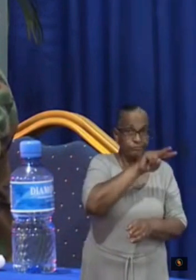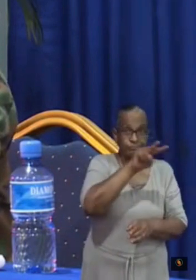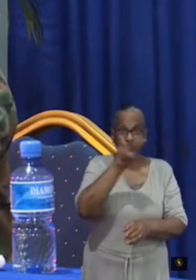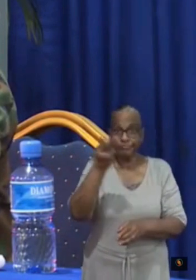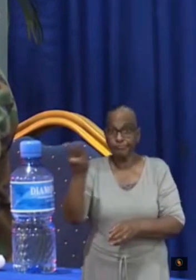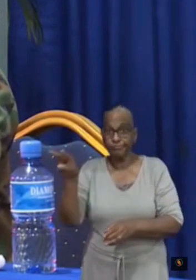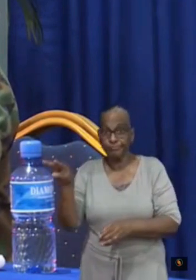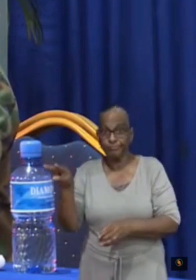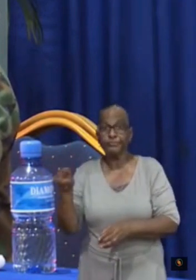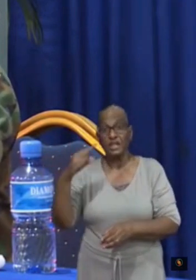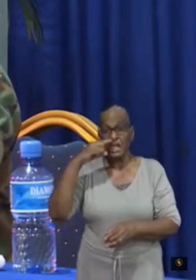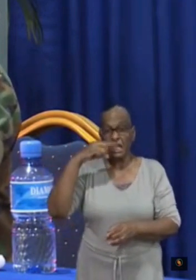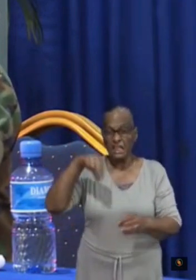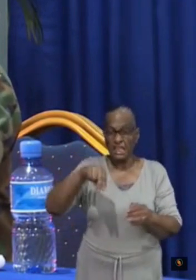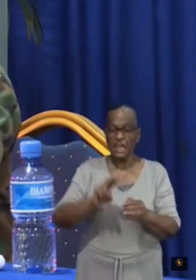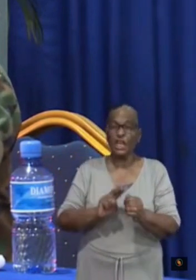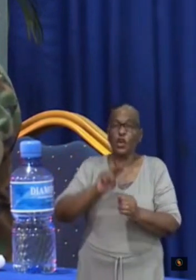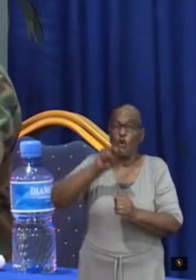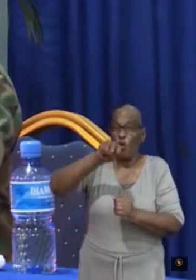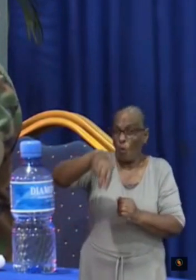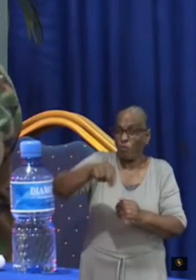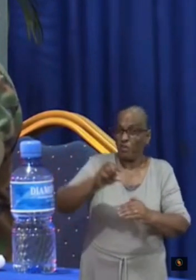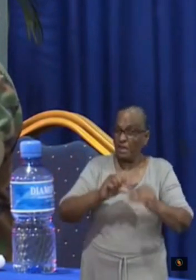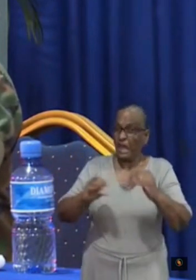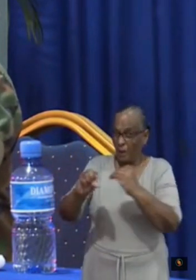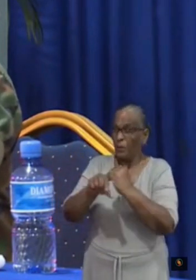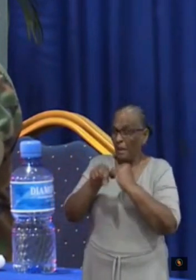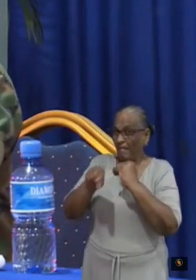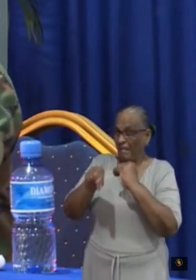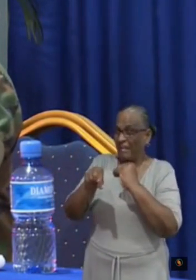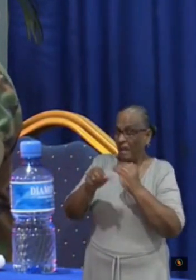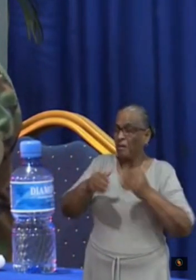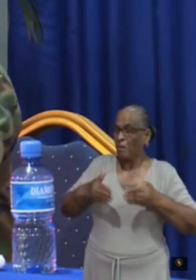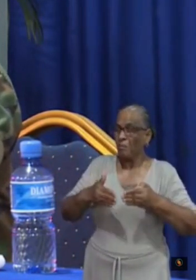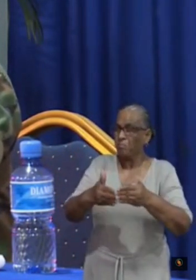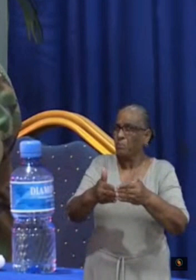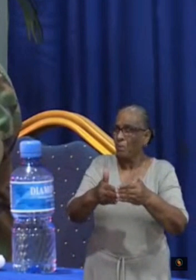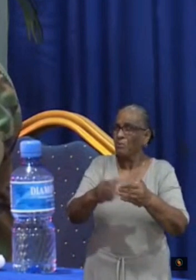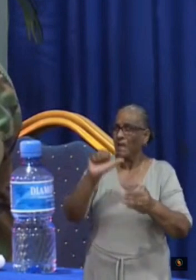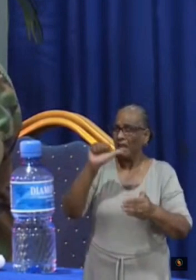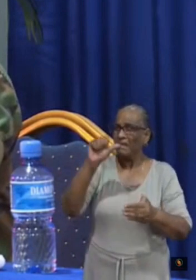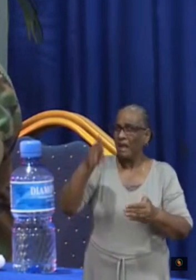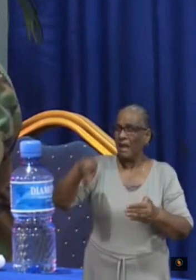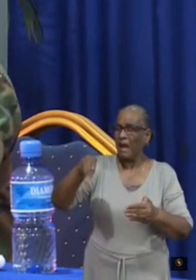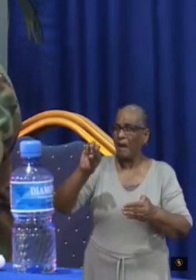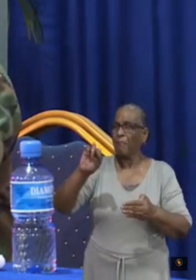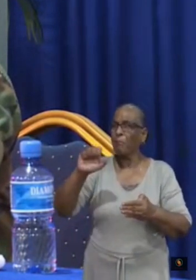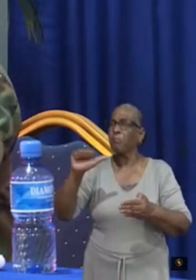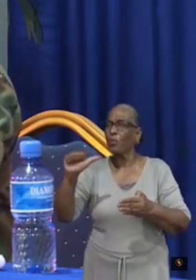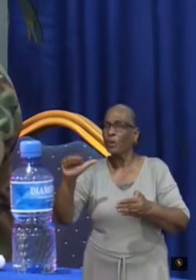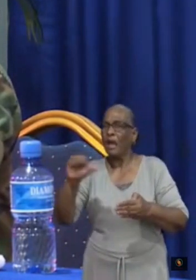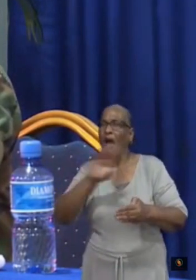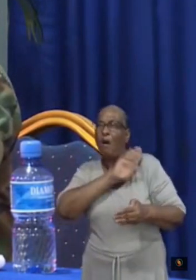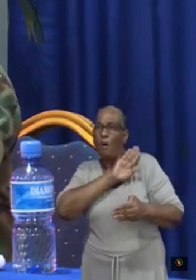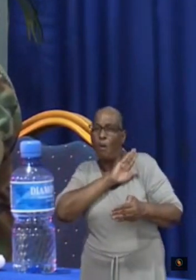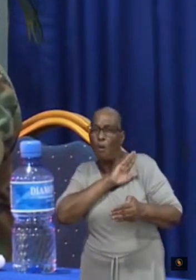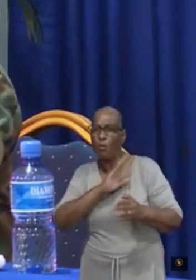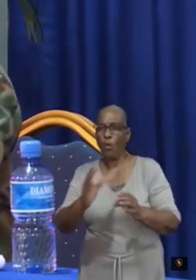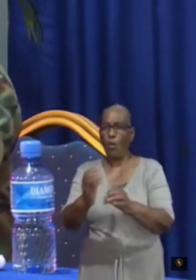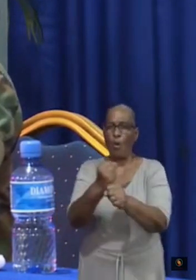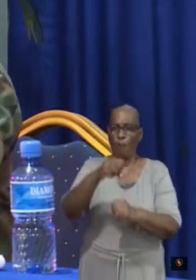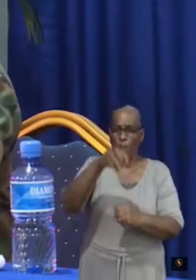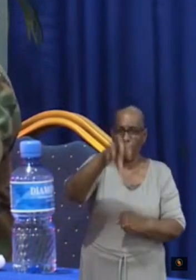Zuid-Drain, Wakai, bij de Baktrakroute en Apura is er dus, zijn er dus